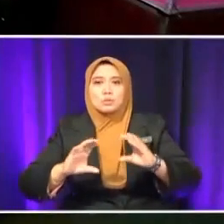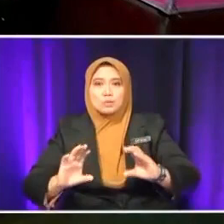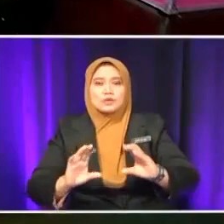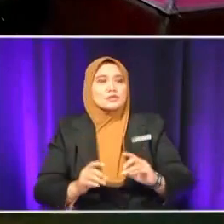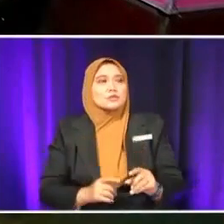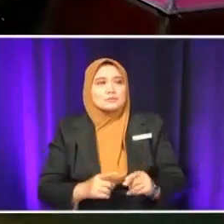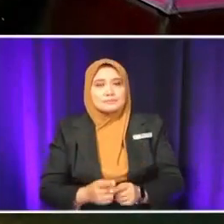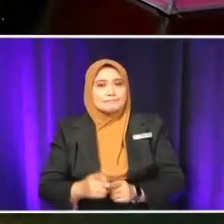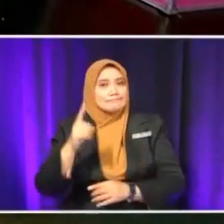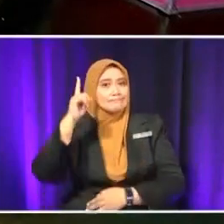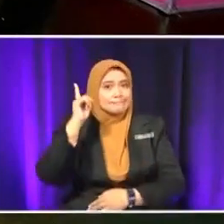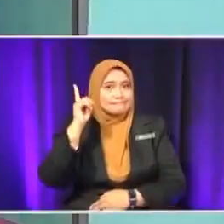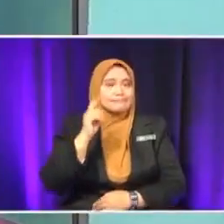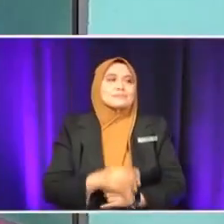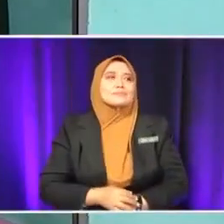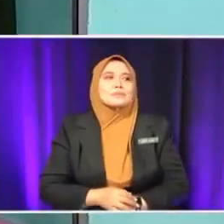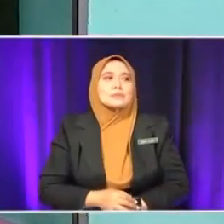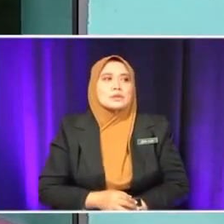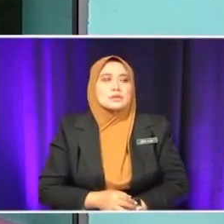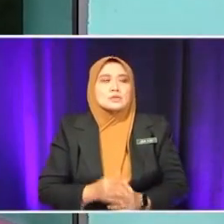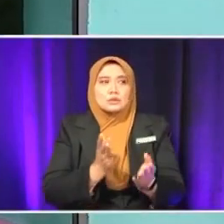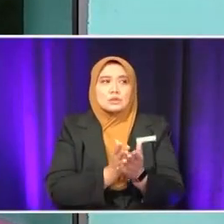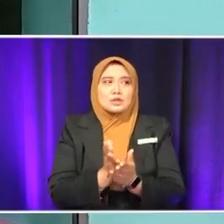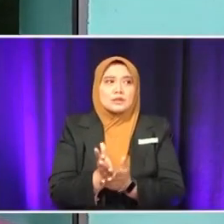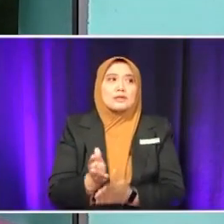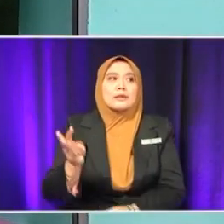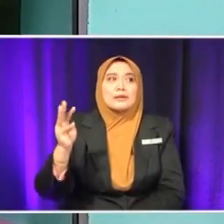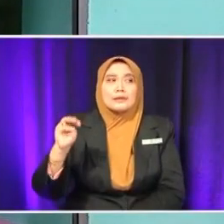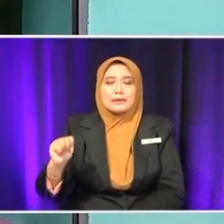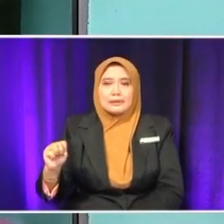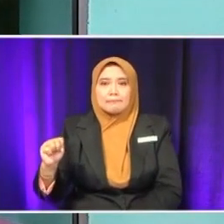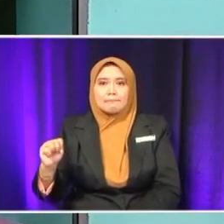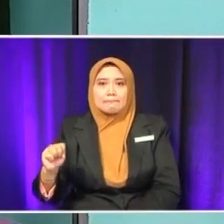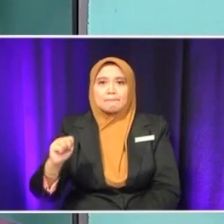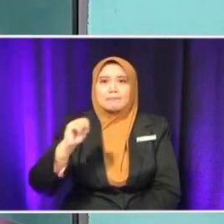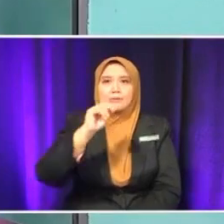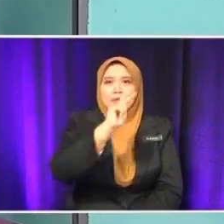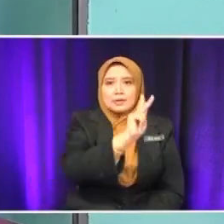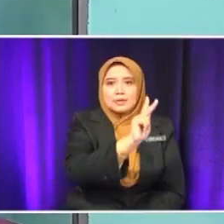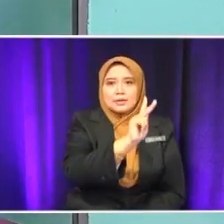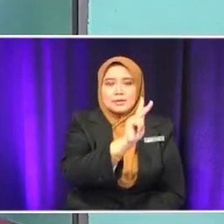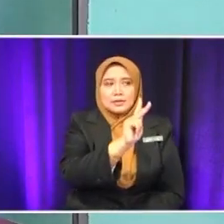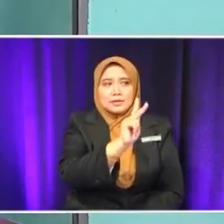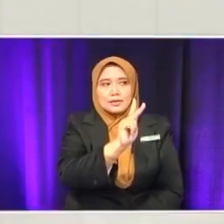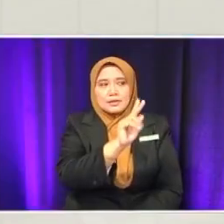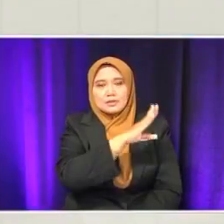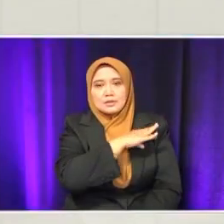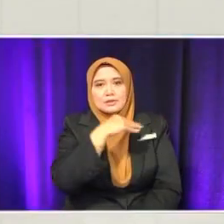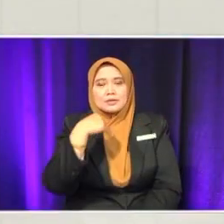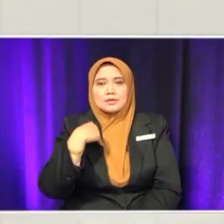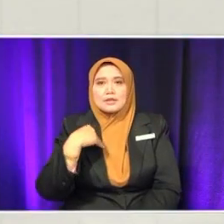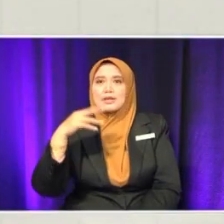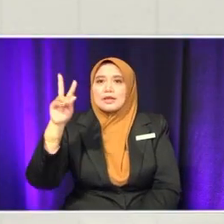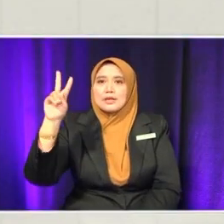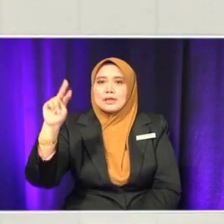Yang seterusnya kita ada MK. Okey. Maknanya dari M pergi K. Okey. Kemudian kita ada